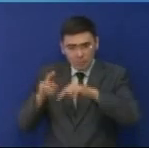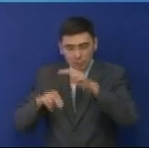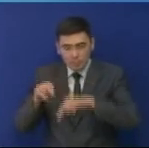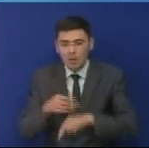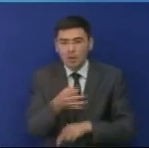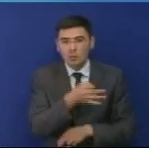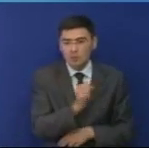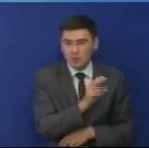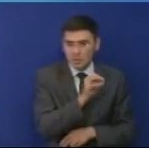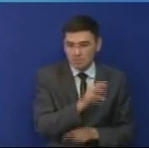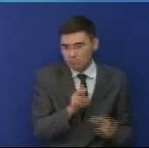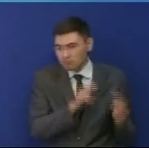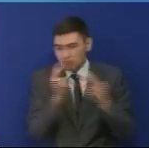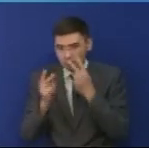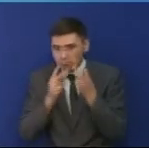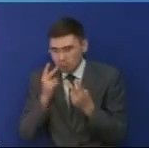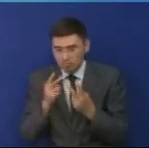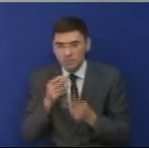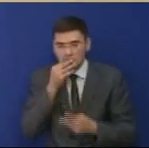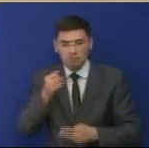Даниил Ахметов и дал положительную оценку.